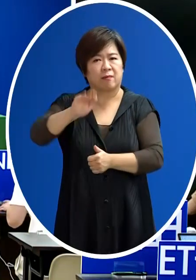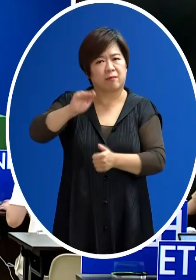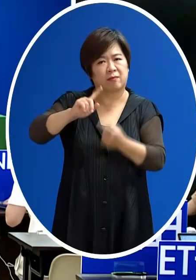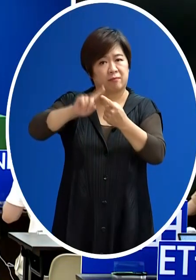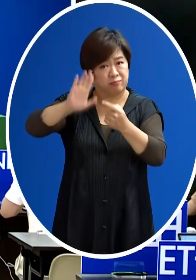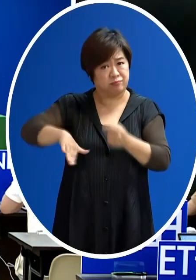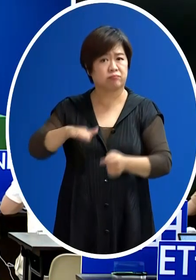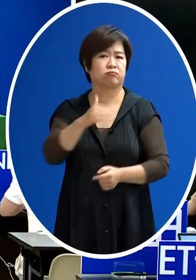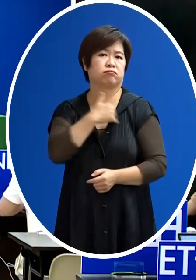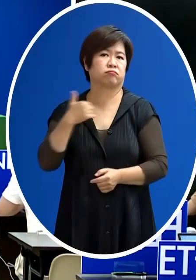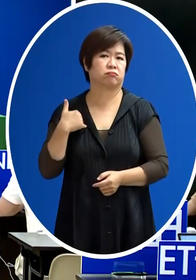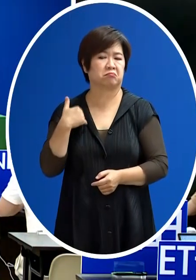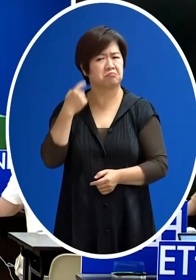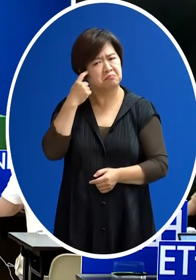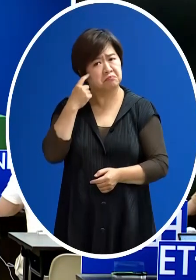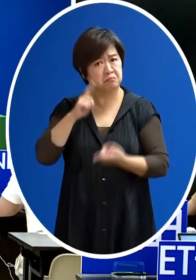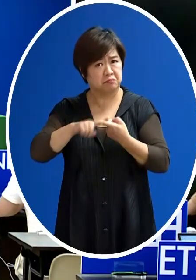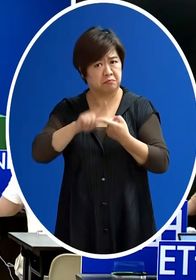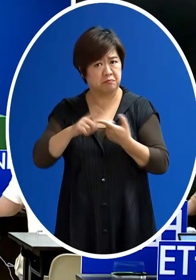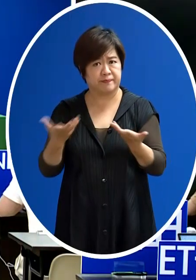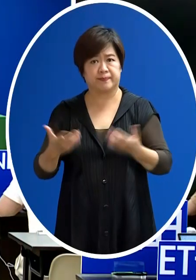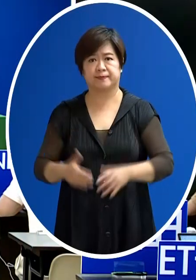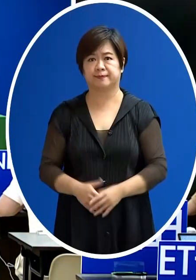看？谢谢。